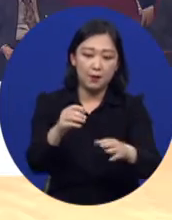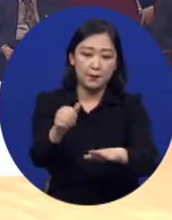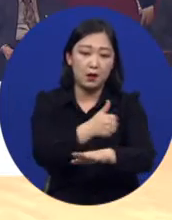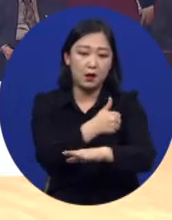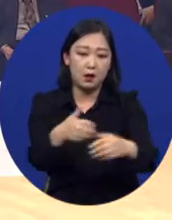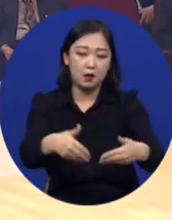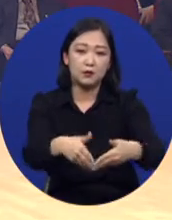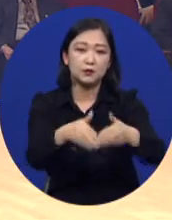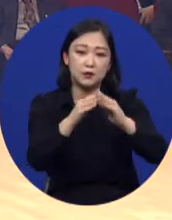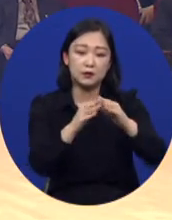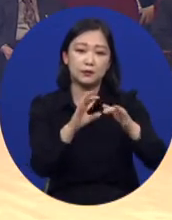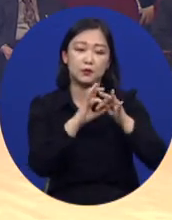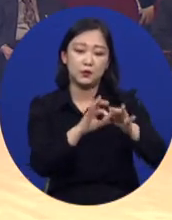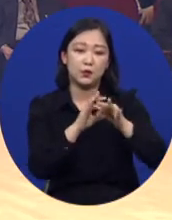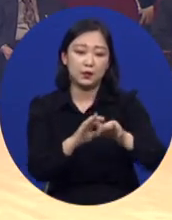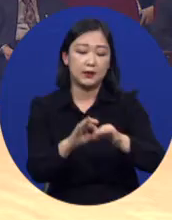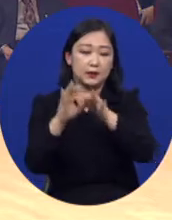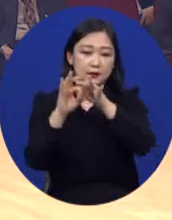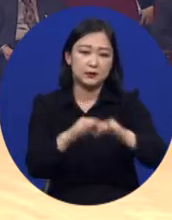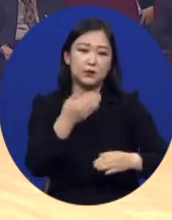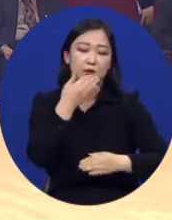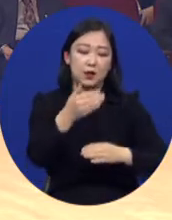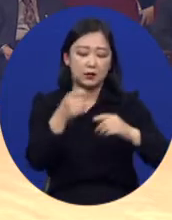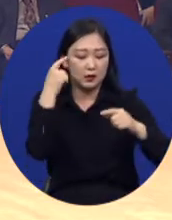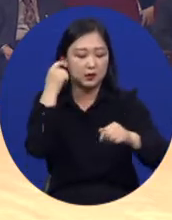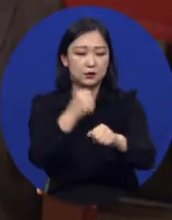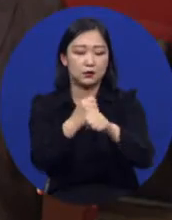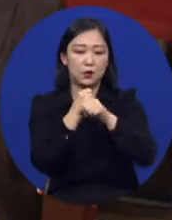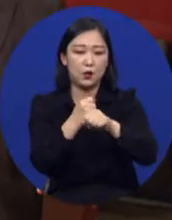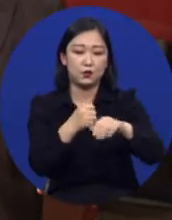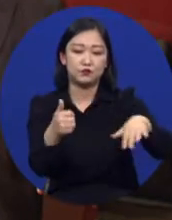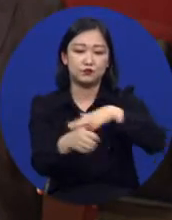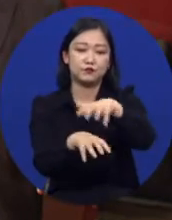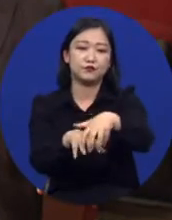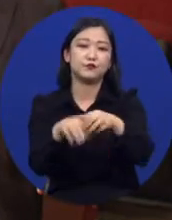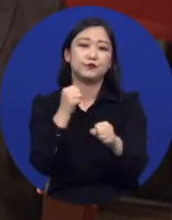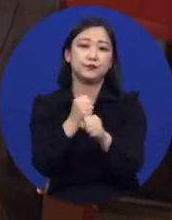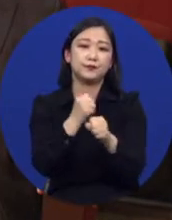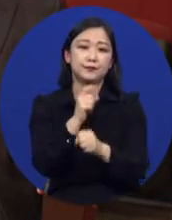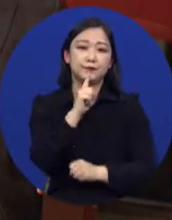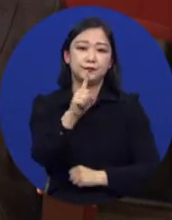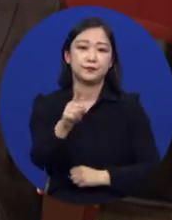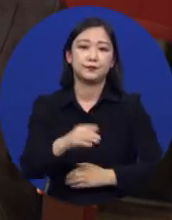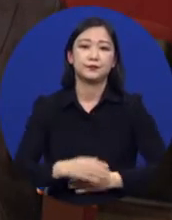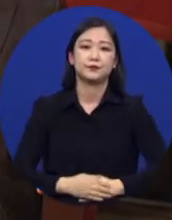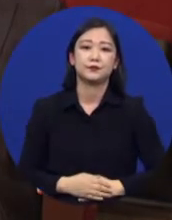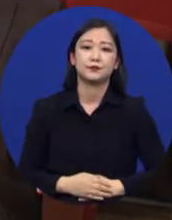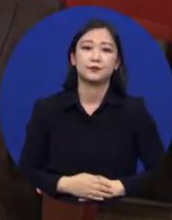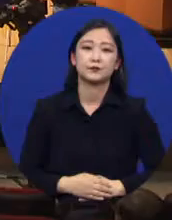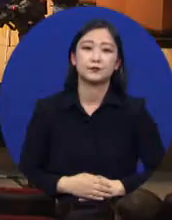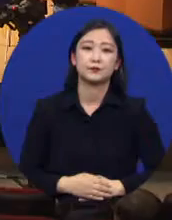통해 지속가능한 성장을 위한 연구 생태계와 캠퍼스를 조성하겠다고 말했습니다.